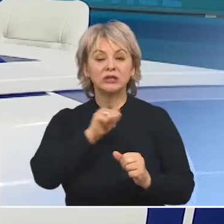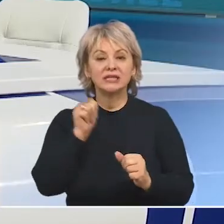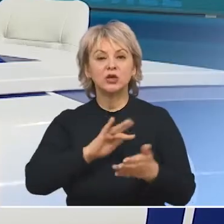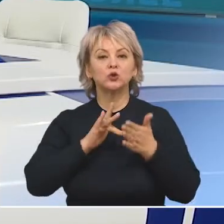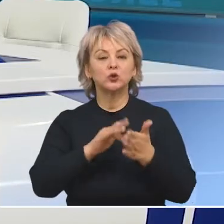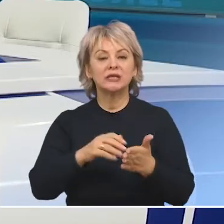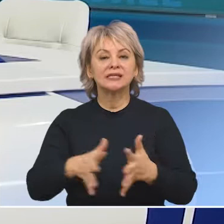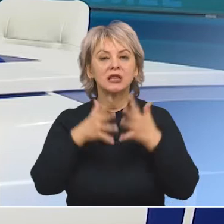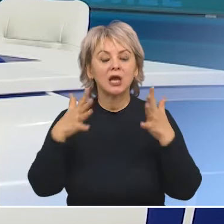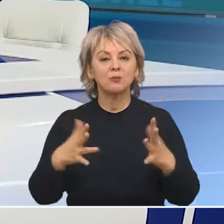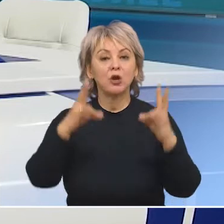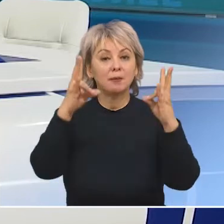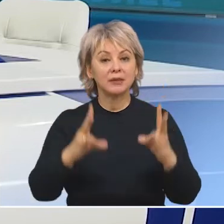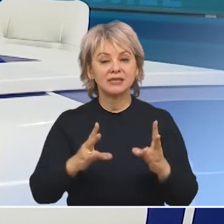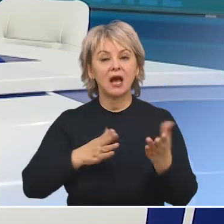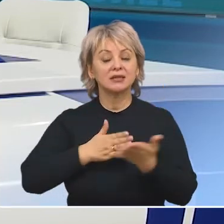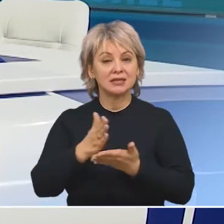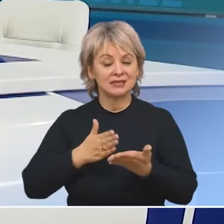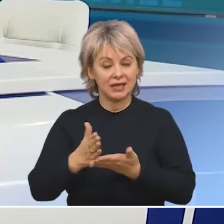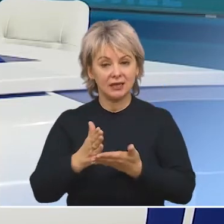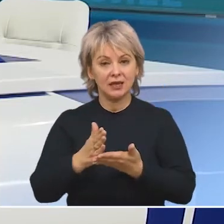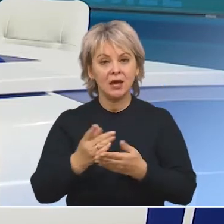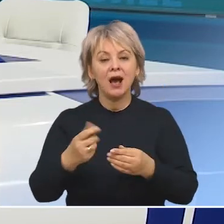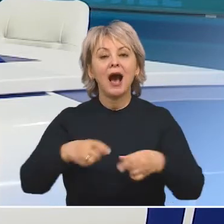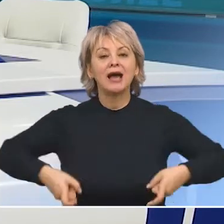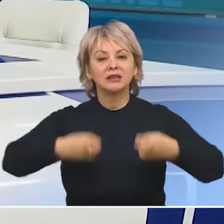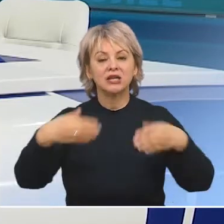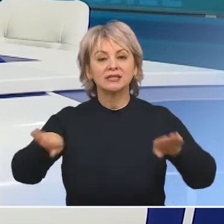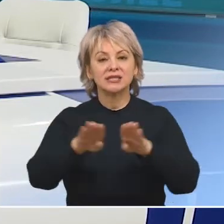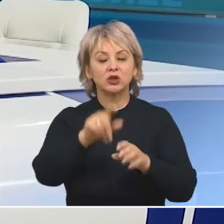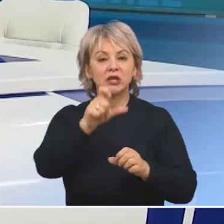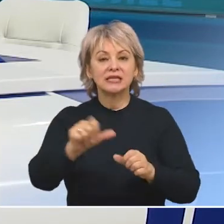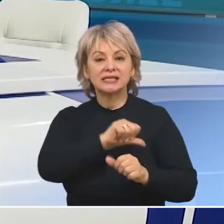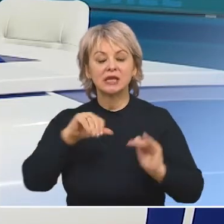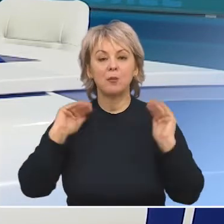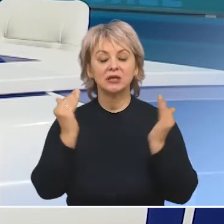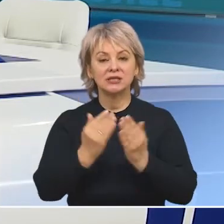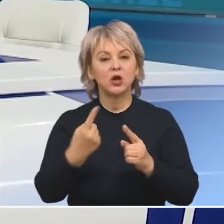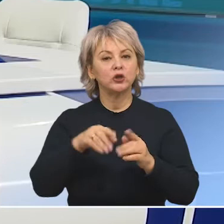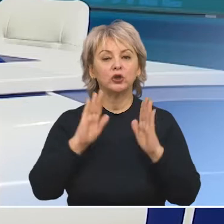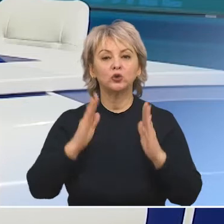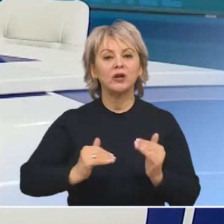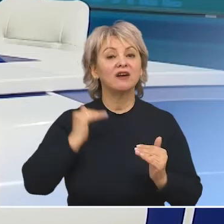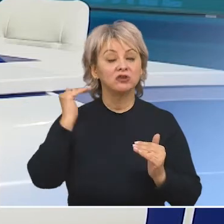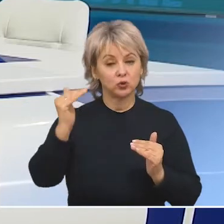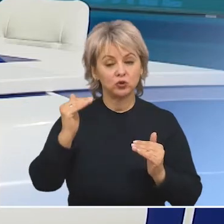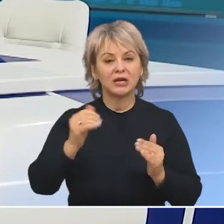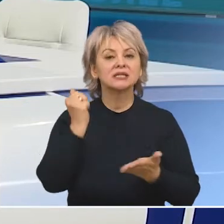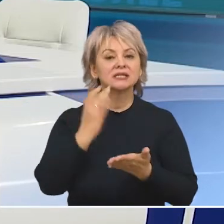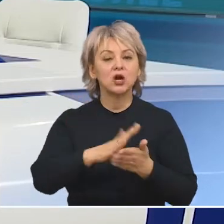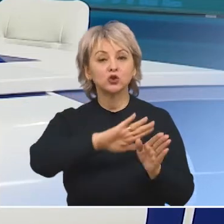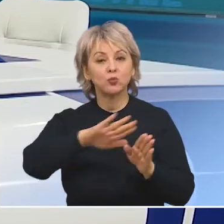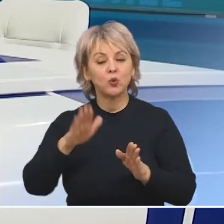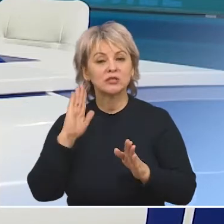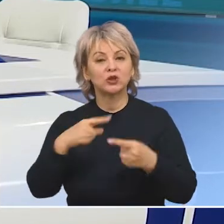Ни для кого не секрет, что туризм – одна из наиболее пострадавших отраслей. Отели закрыты, персонал на самоизоляции. Но это только верхушка